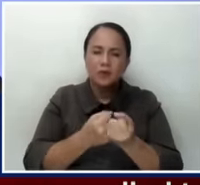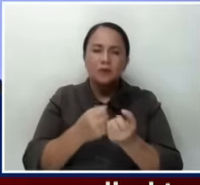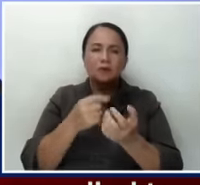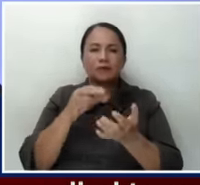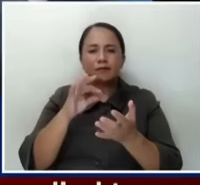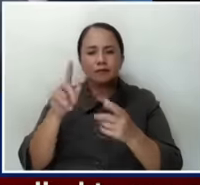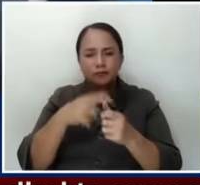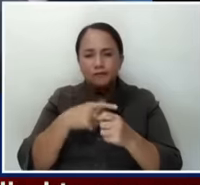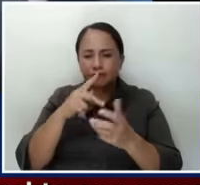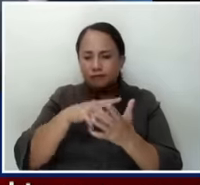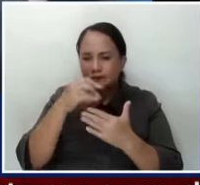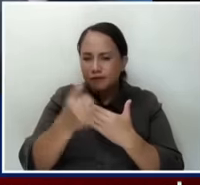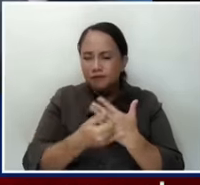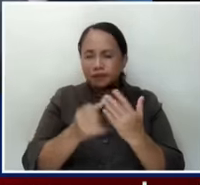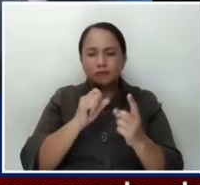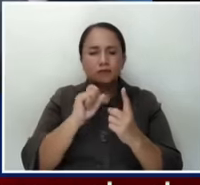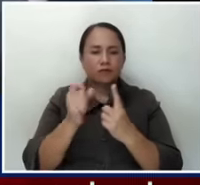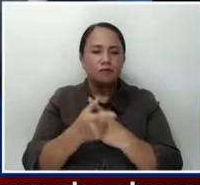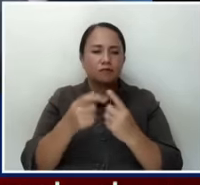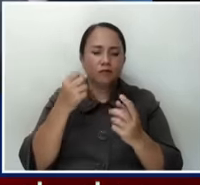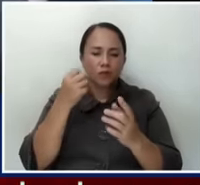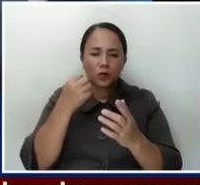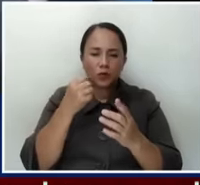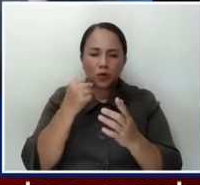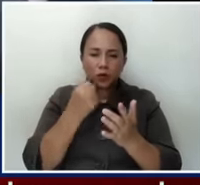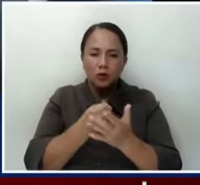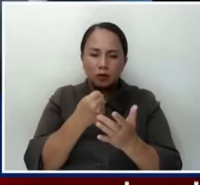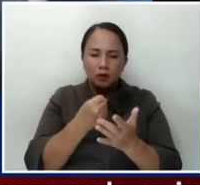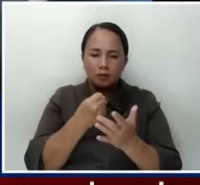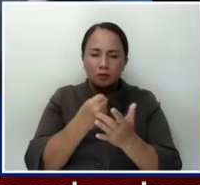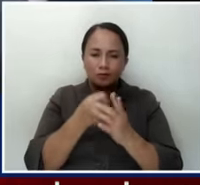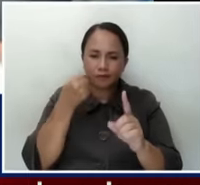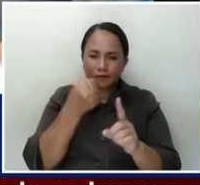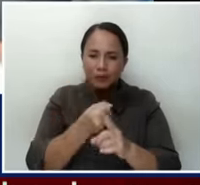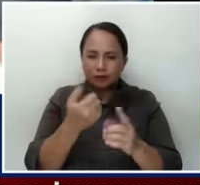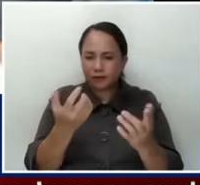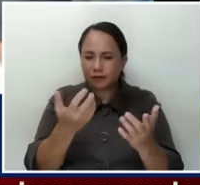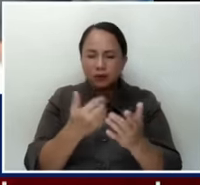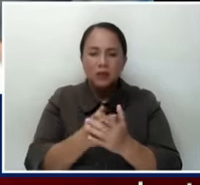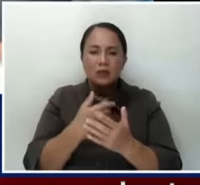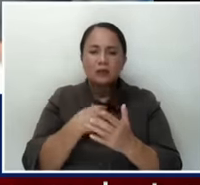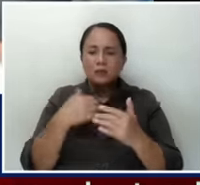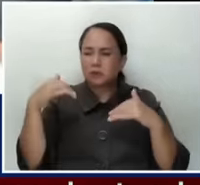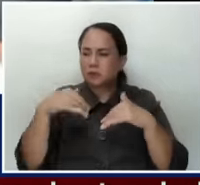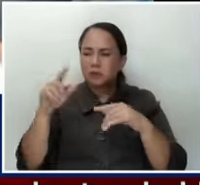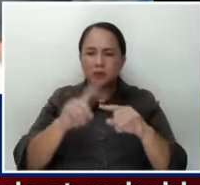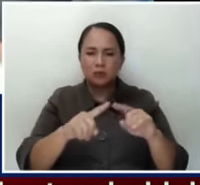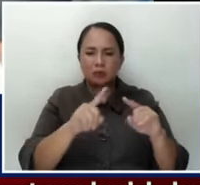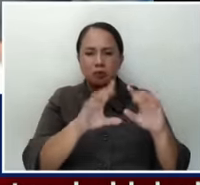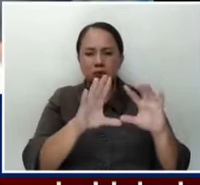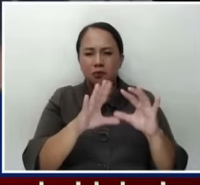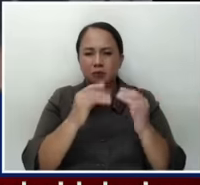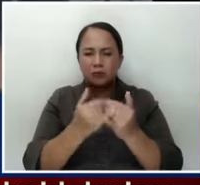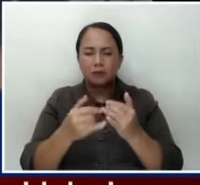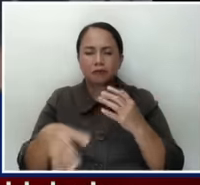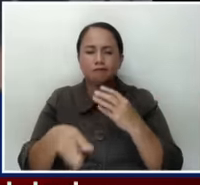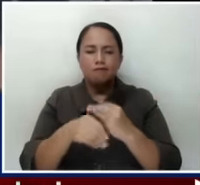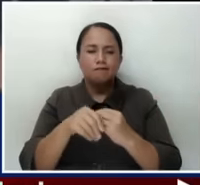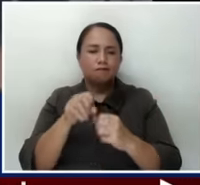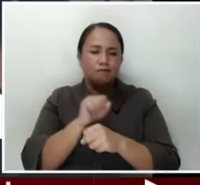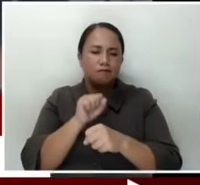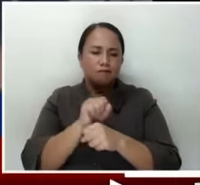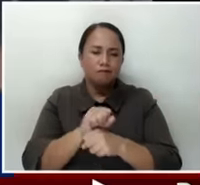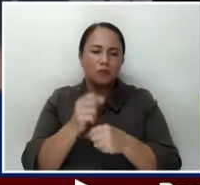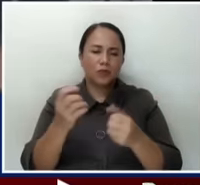socio-economic impact. Nakipagpulong din si Pangulo Marcos sa iba't ibang kumpanya para sa posibleng dagdag trabaho pagdating